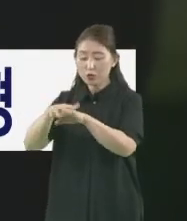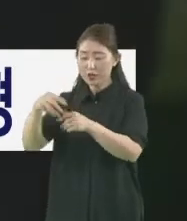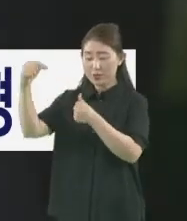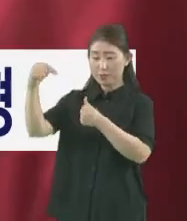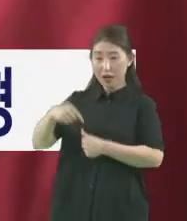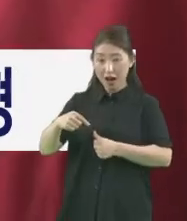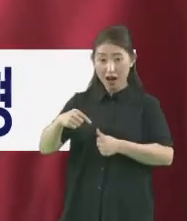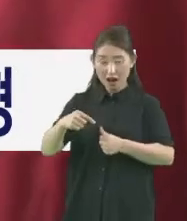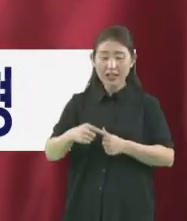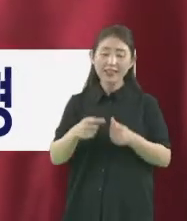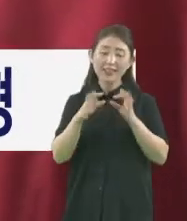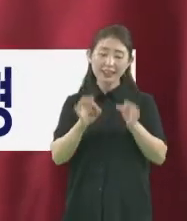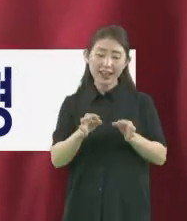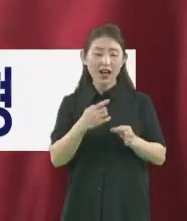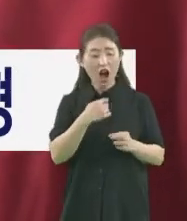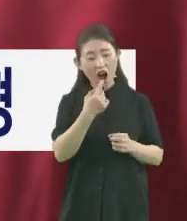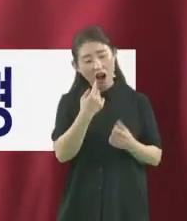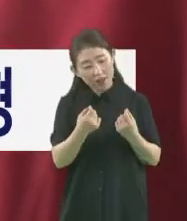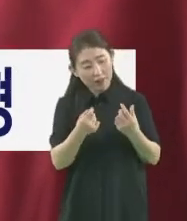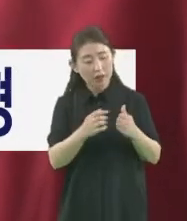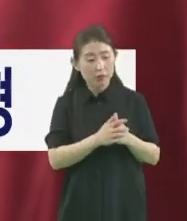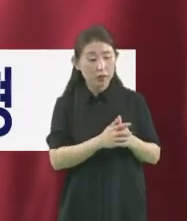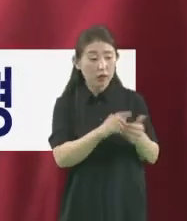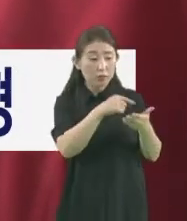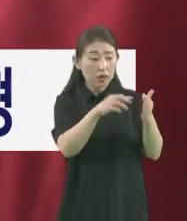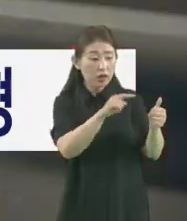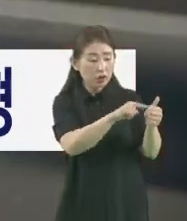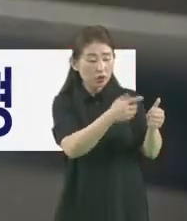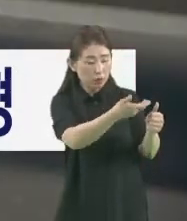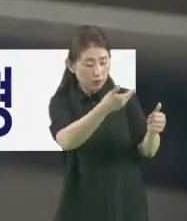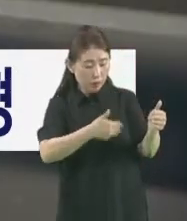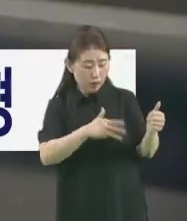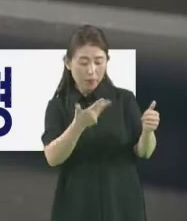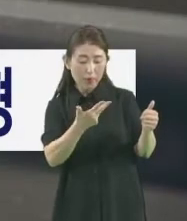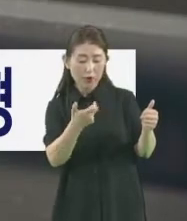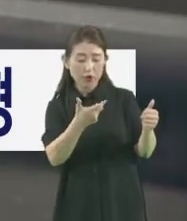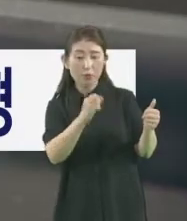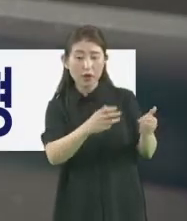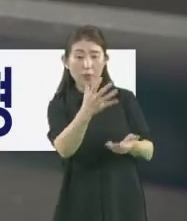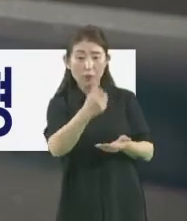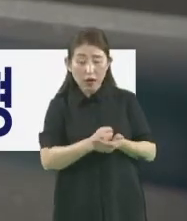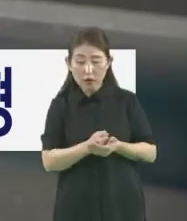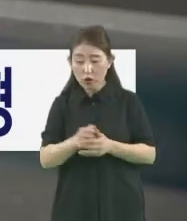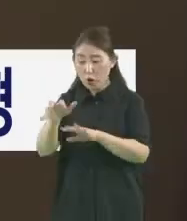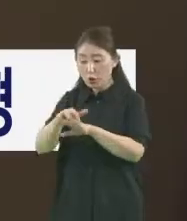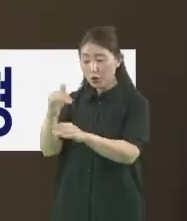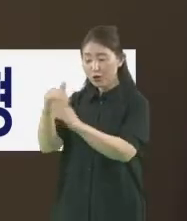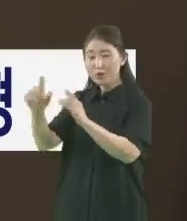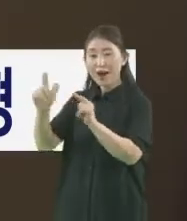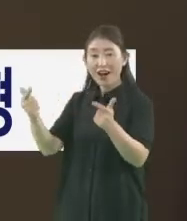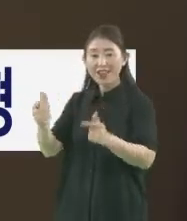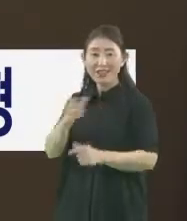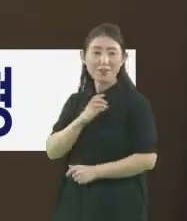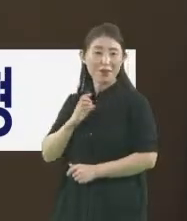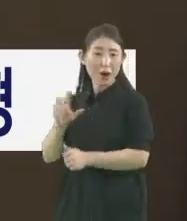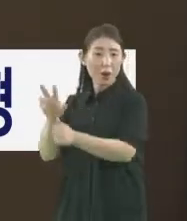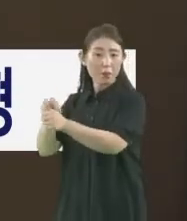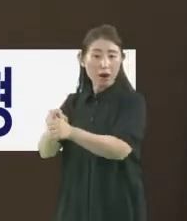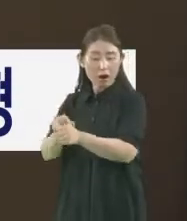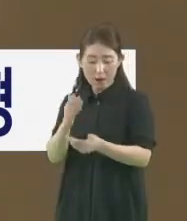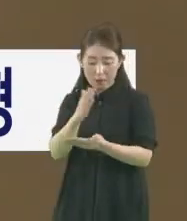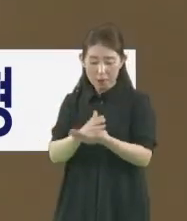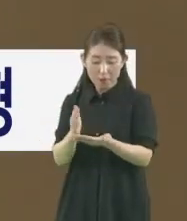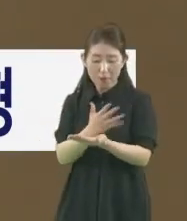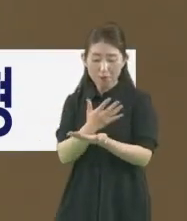금융기관 직원 처럼 행세하며 피해자에게 서 860만원 을 받은 뒤 조직의 송금 하지 않고 절반씩 나눠